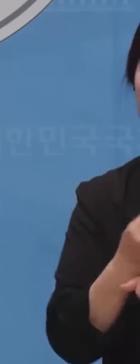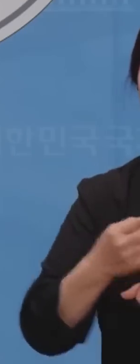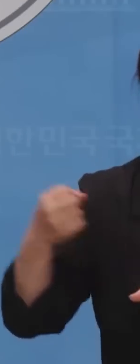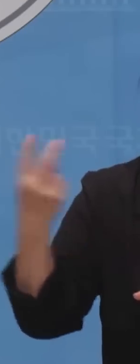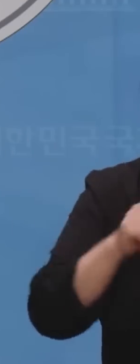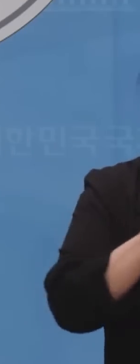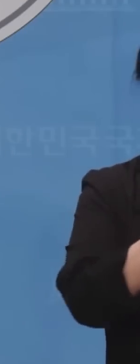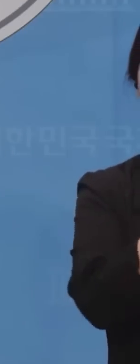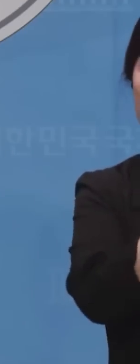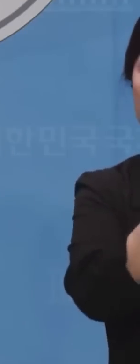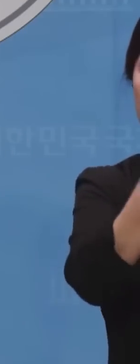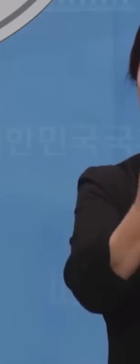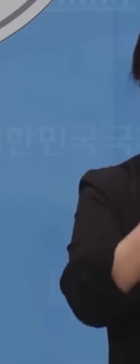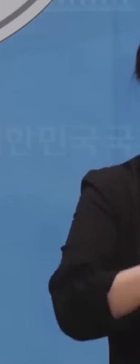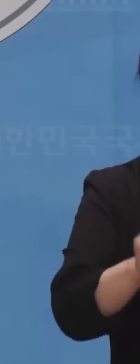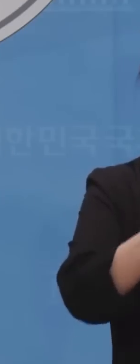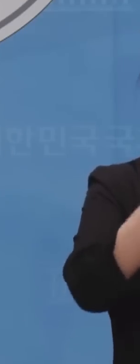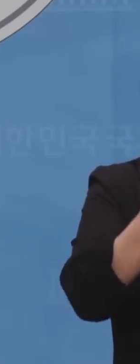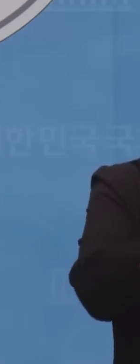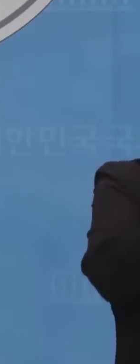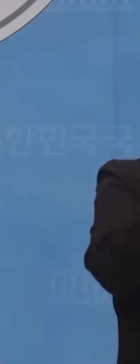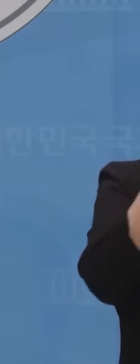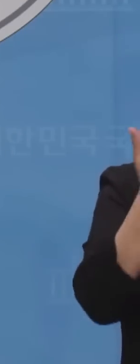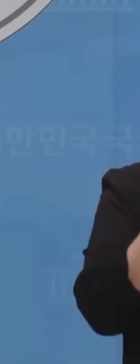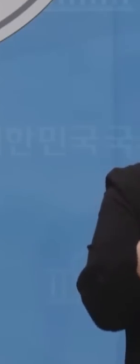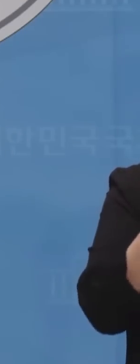불투명한 가상화폐를 활용했는데